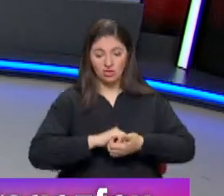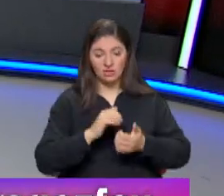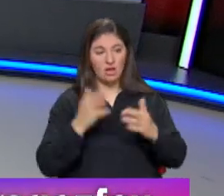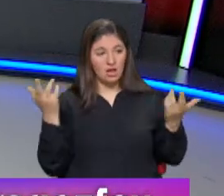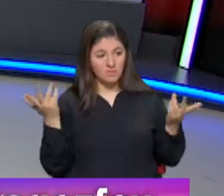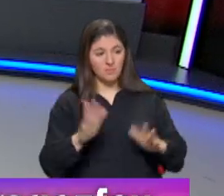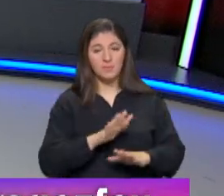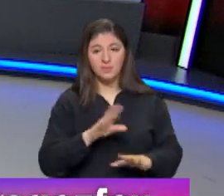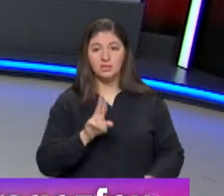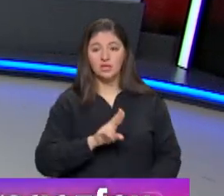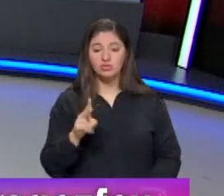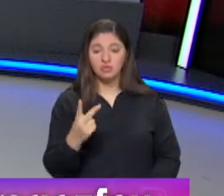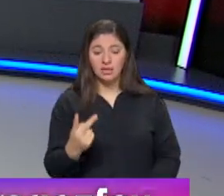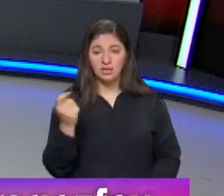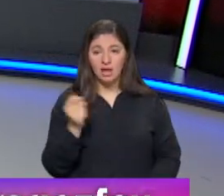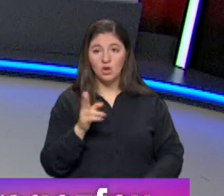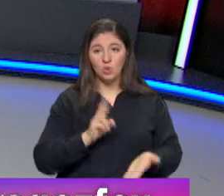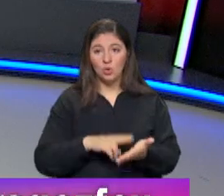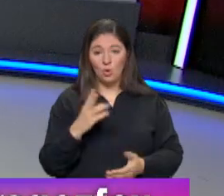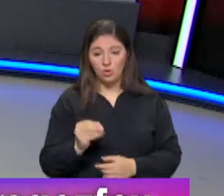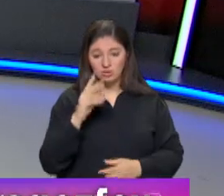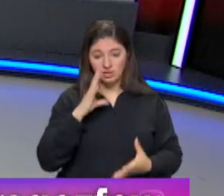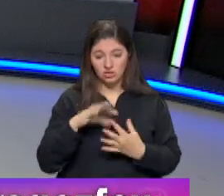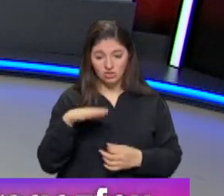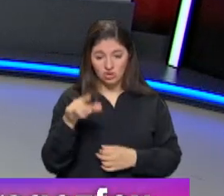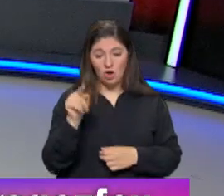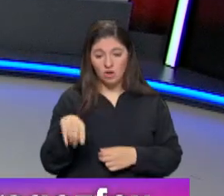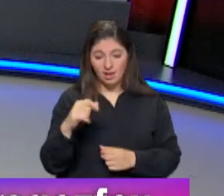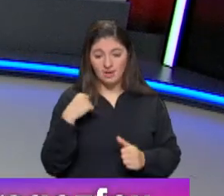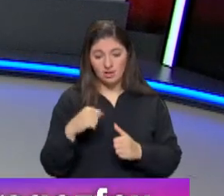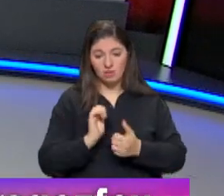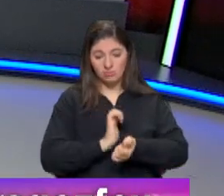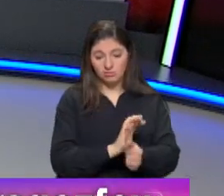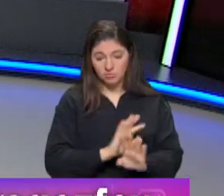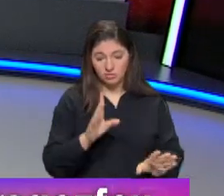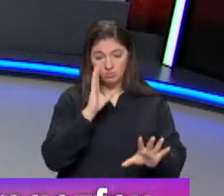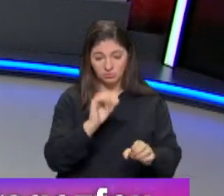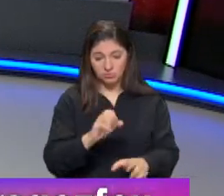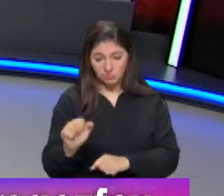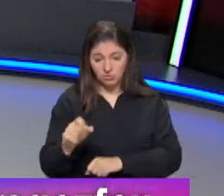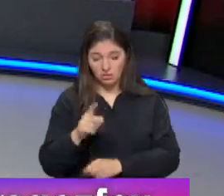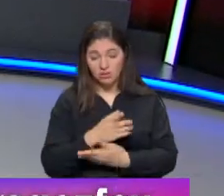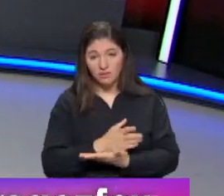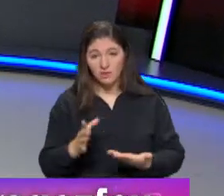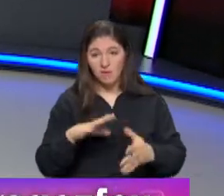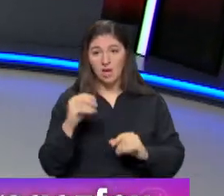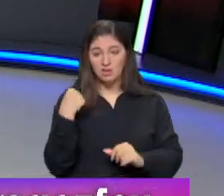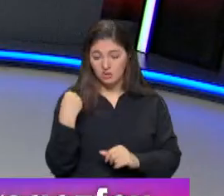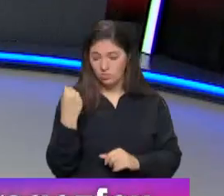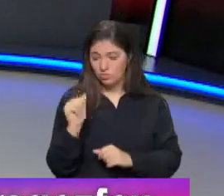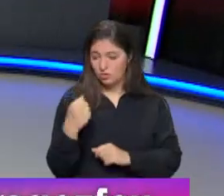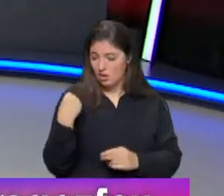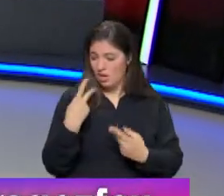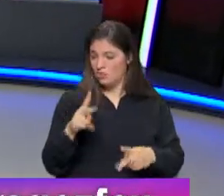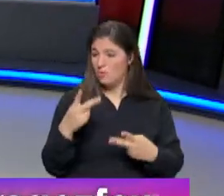çökertildiği 702 işte mensubu olduğu kişi onlar yine tutuklandı gözaltılar Bunlar devam ediyor her yeni günde